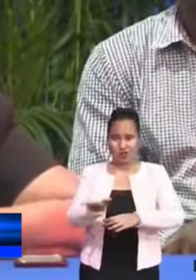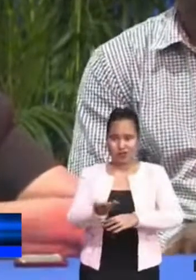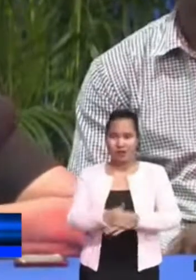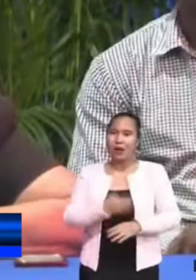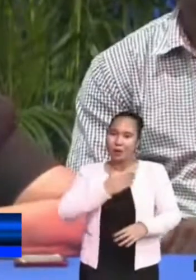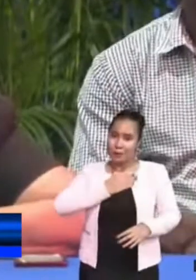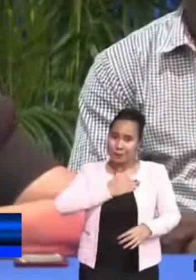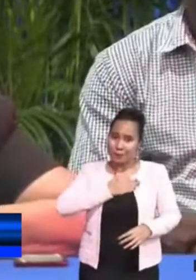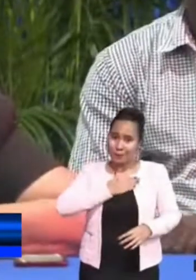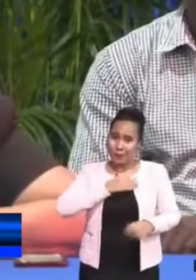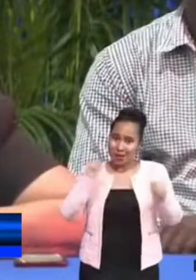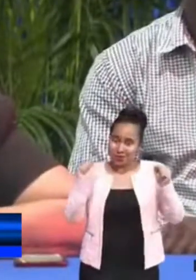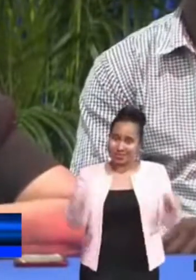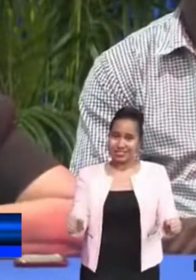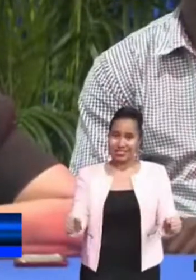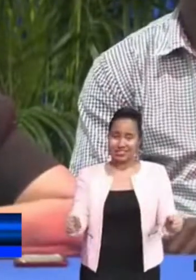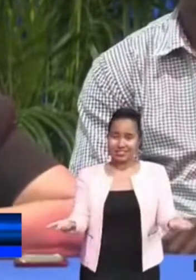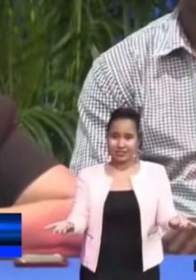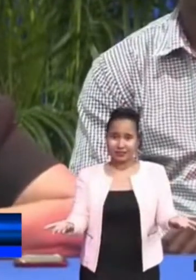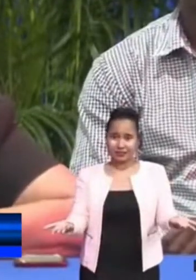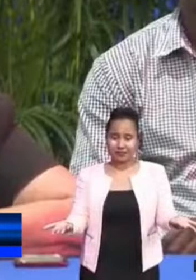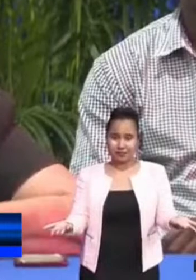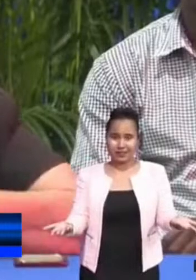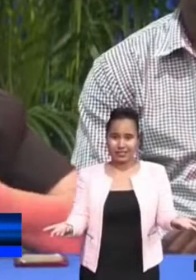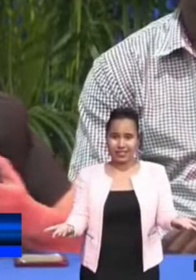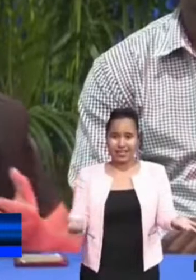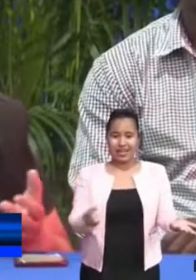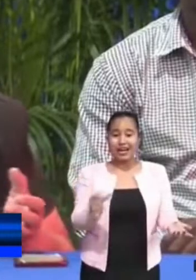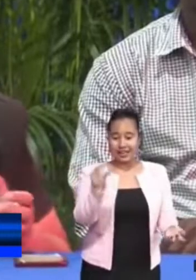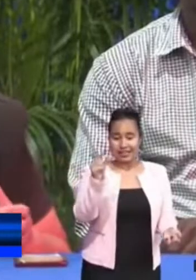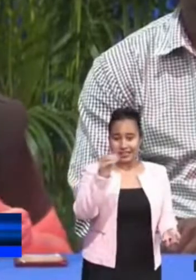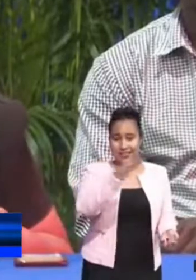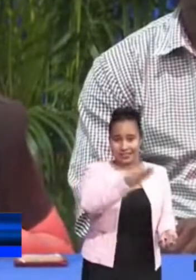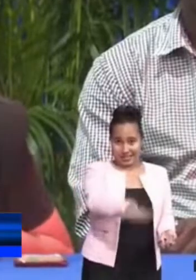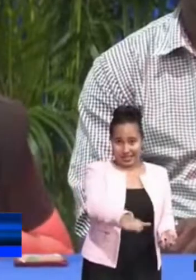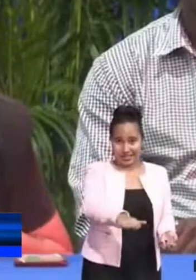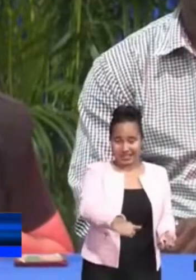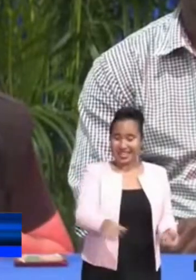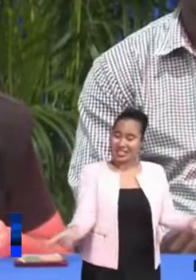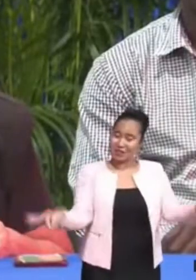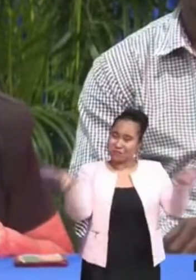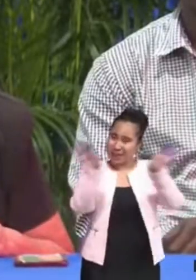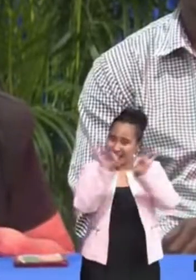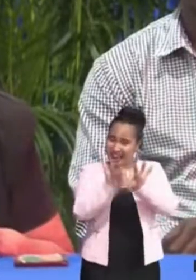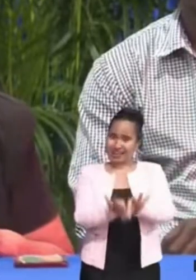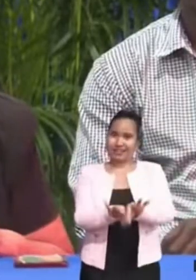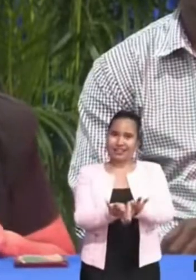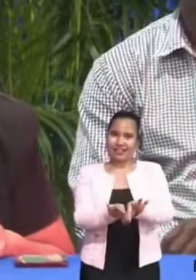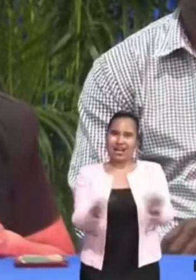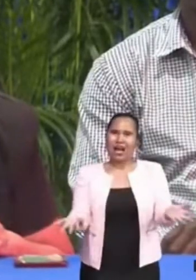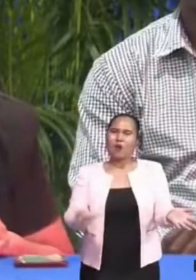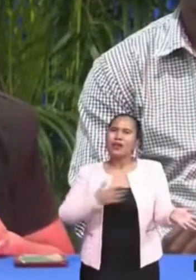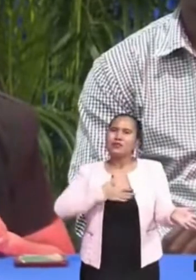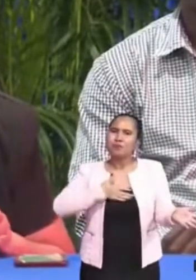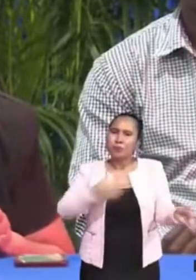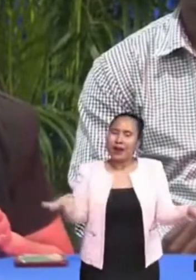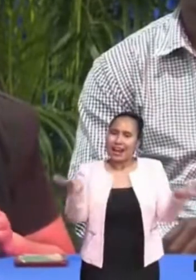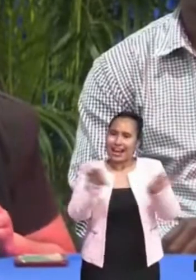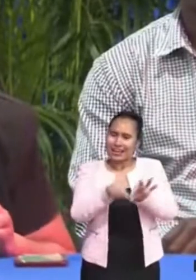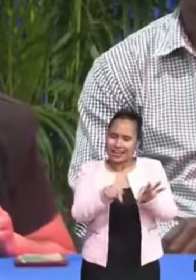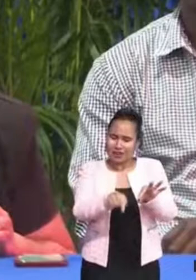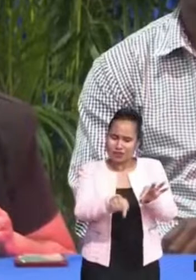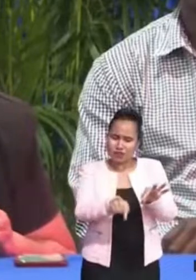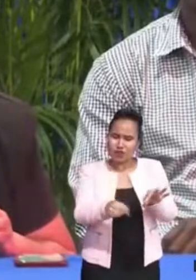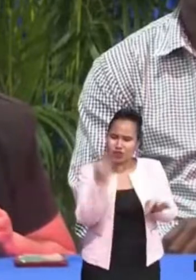mijn standpunt is altijd, het kind staat centraal. En we gaan kijken wat is in het belang van die student. En hoe kan die student,